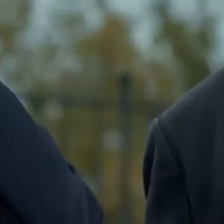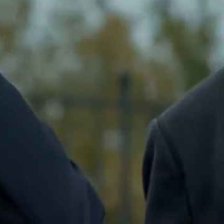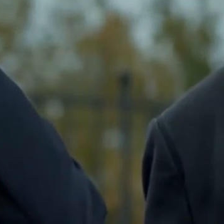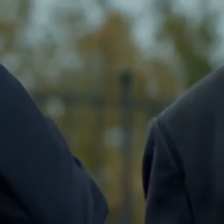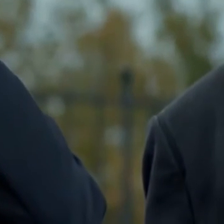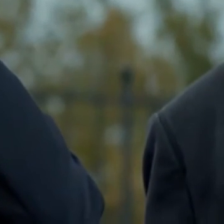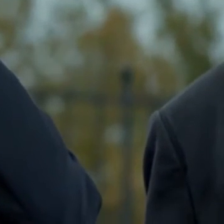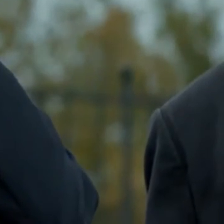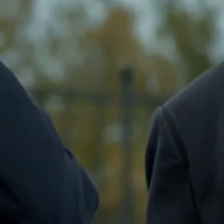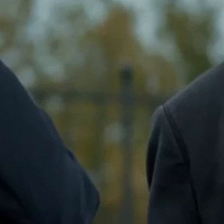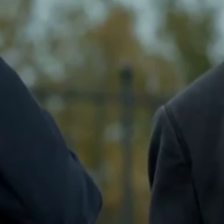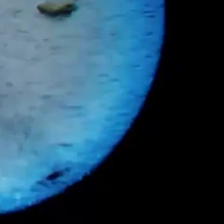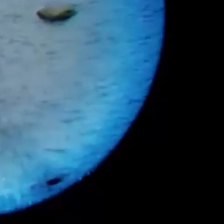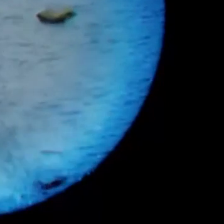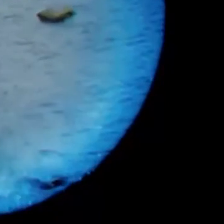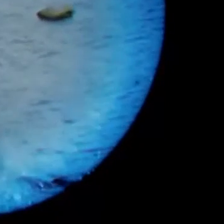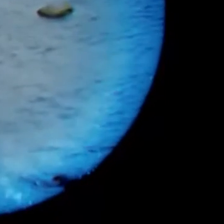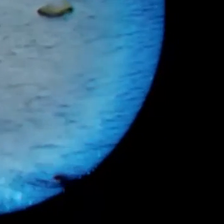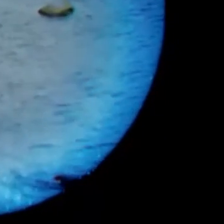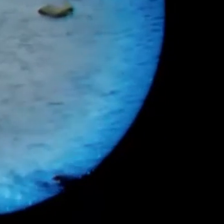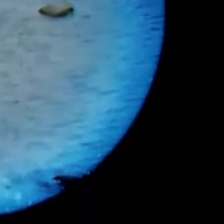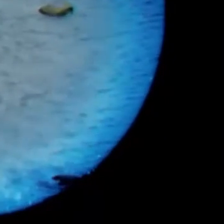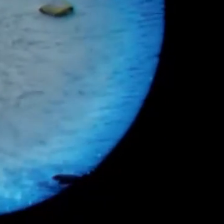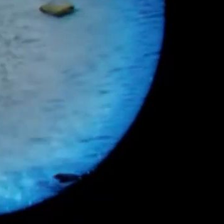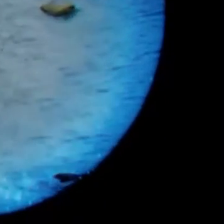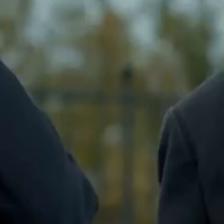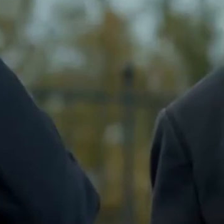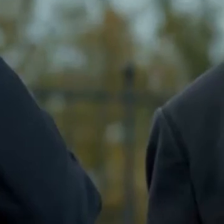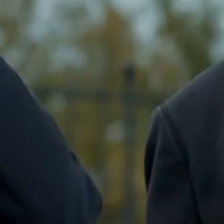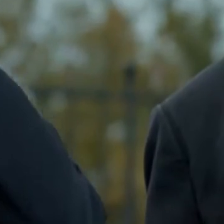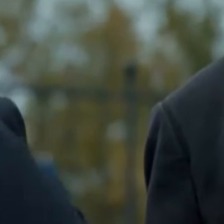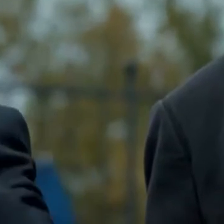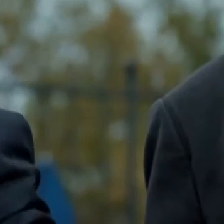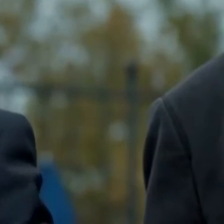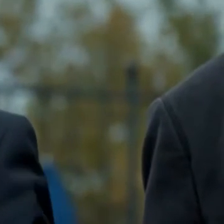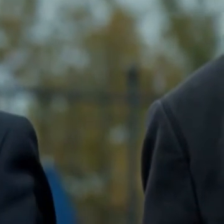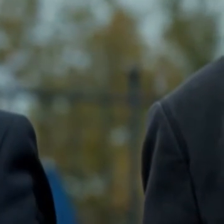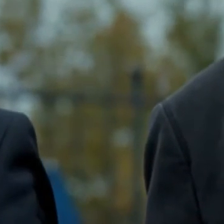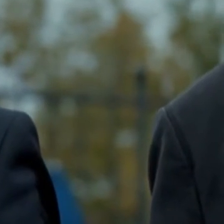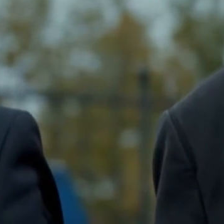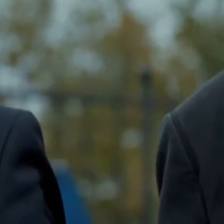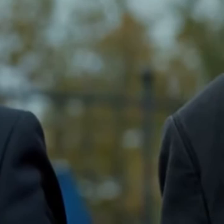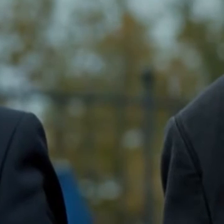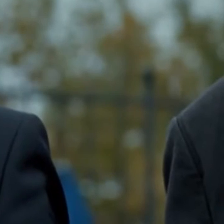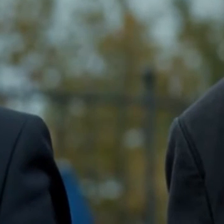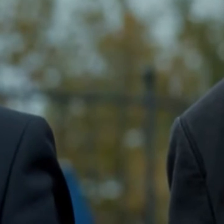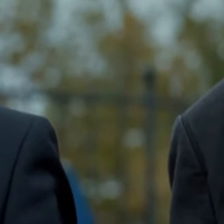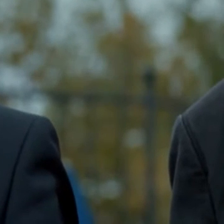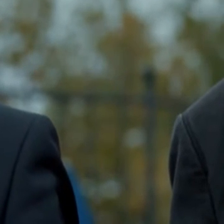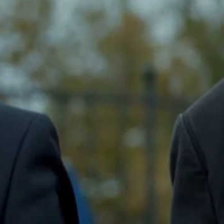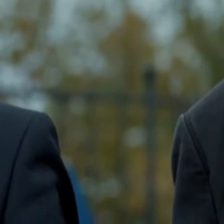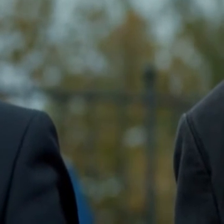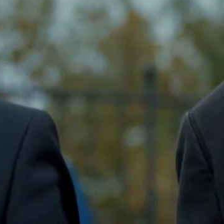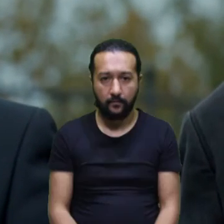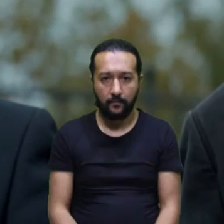sandalyesi. Polat dürbününü kaldırdı. Baktığı yerde Ariel'den para alan adam mültecilerden birkaç metre ötesinde denize